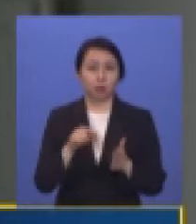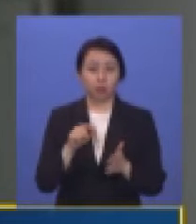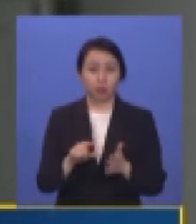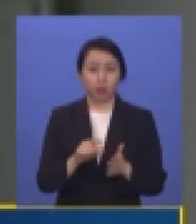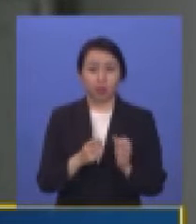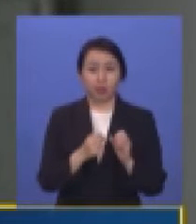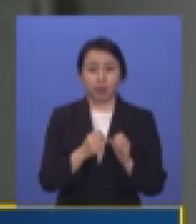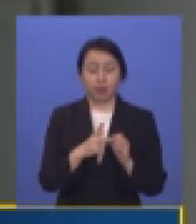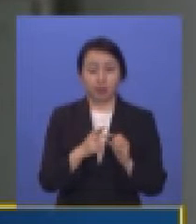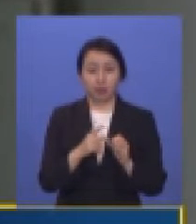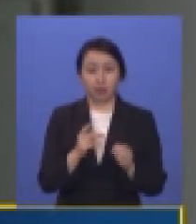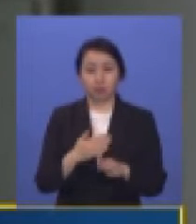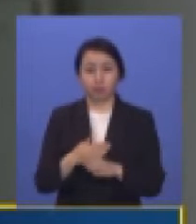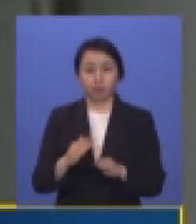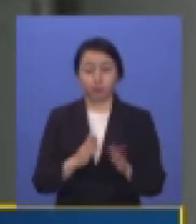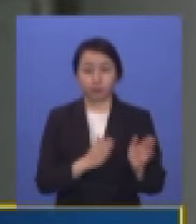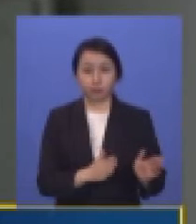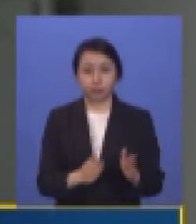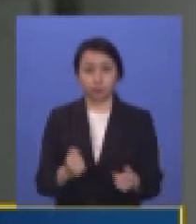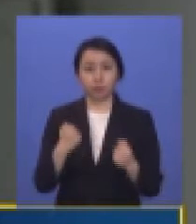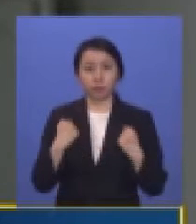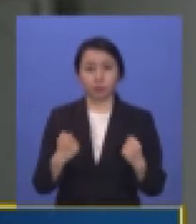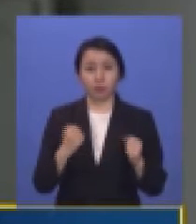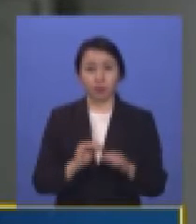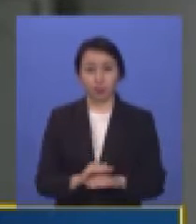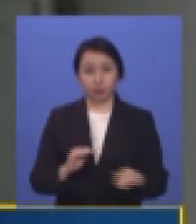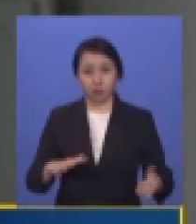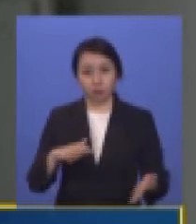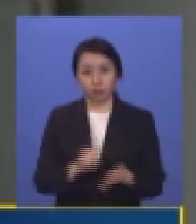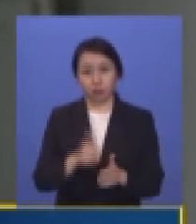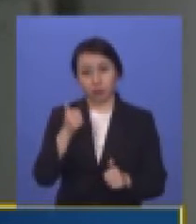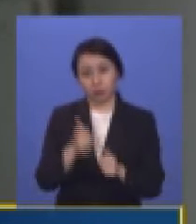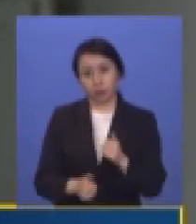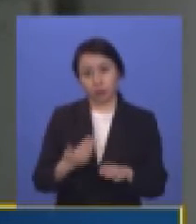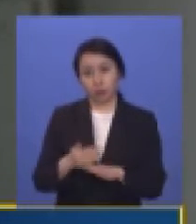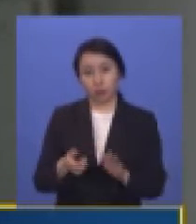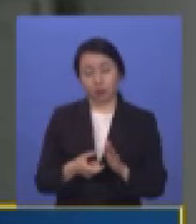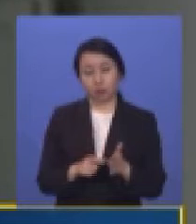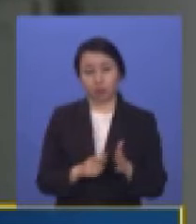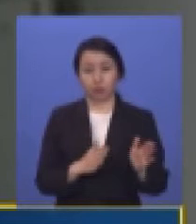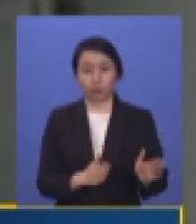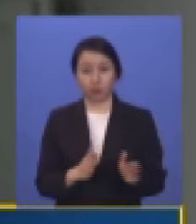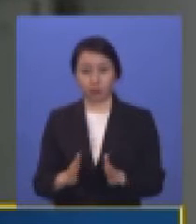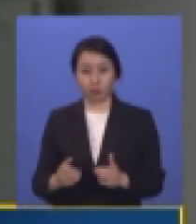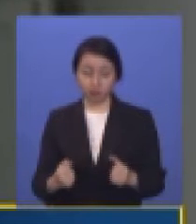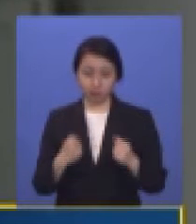культивируется 13 отделений видов спорта. Ребята ознакомились с каждым отделением по видам